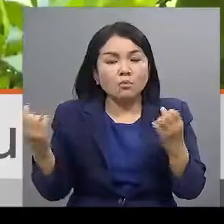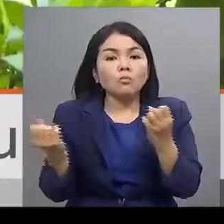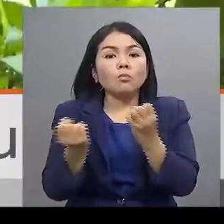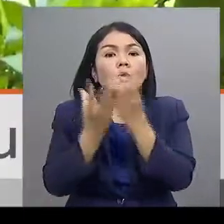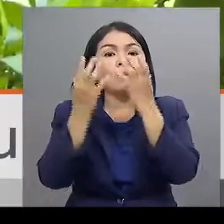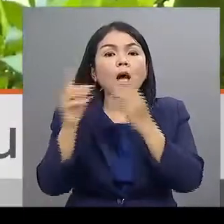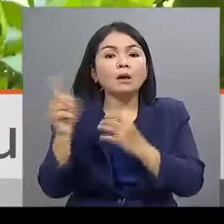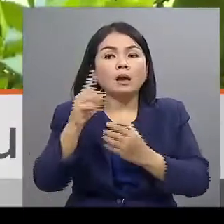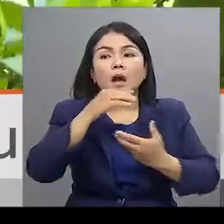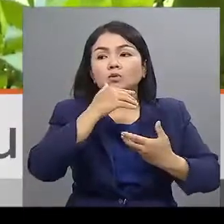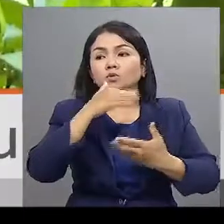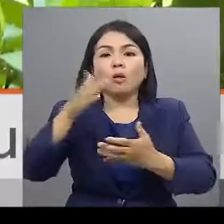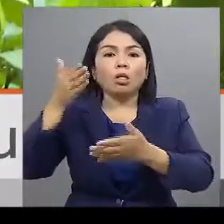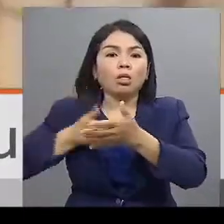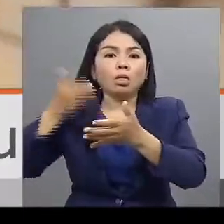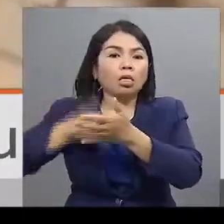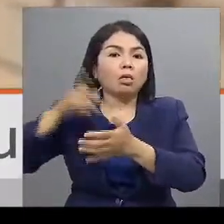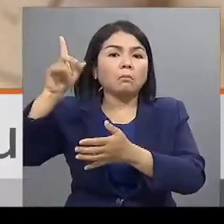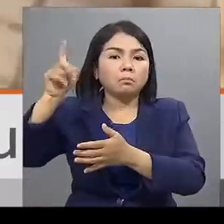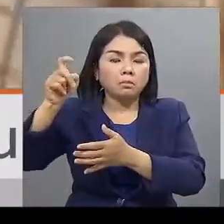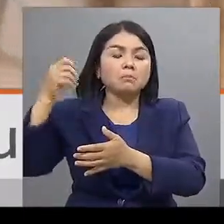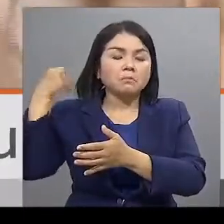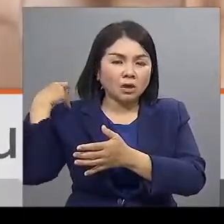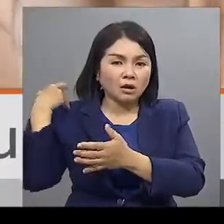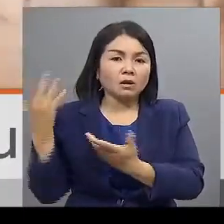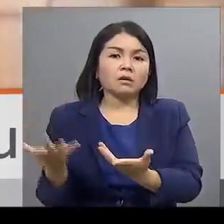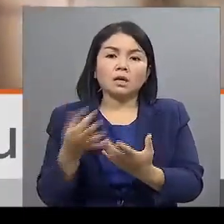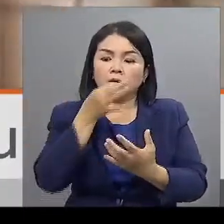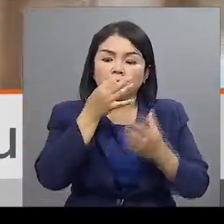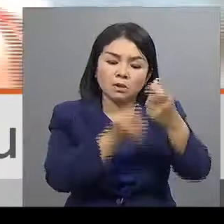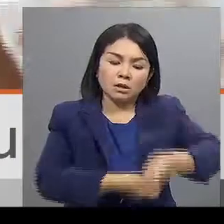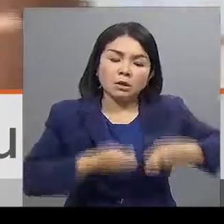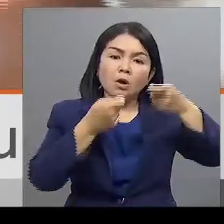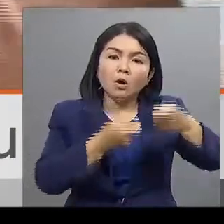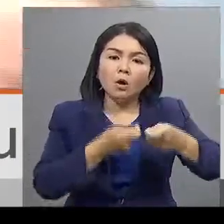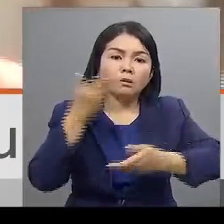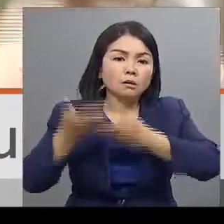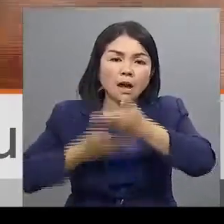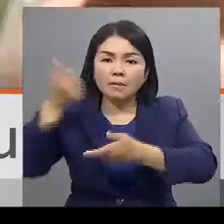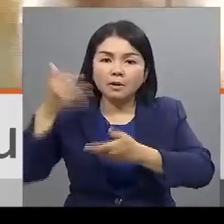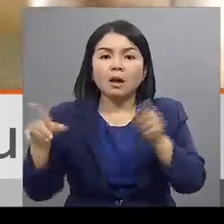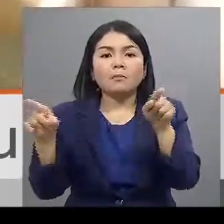ะม่วงไปต่างประเทศและอาจทำให้ชาวสวนเดือดร้อนเหมือนปีที่ผ่านมาอย่างแน่นอน